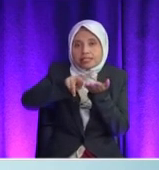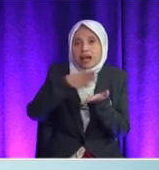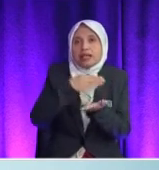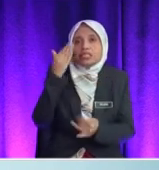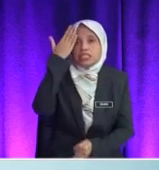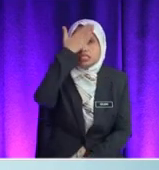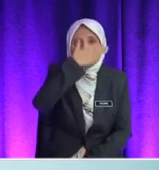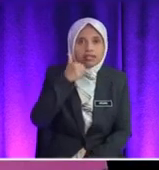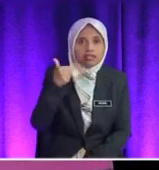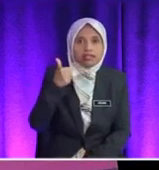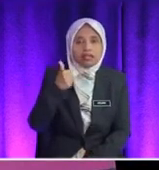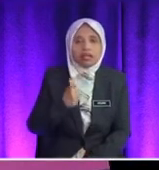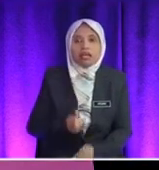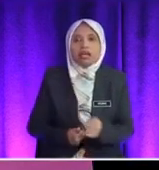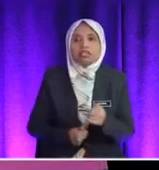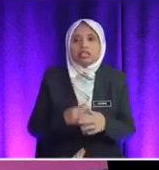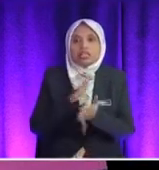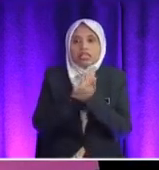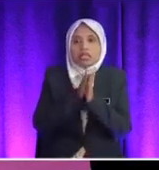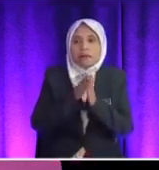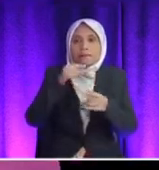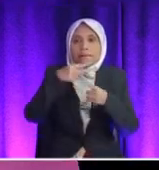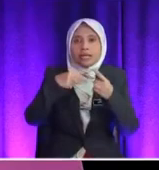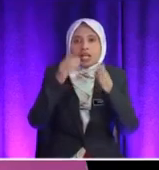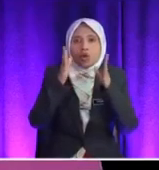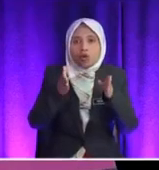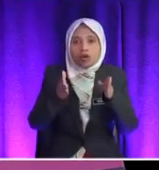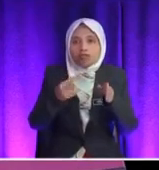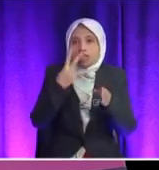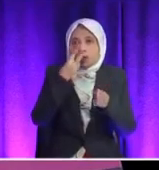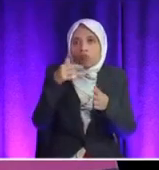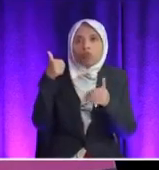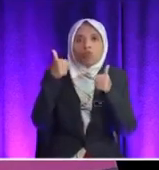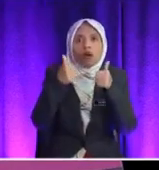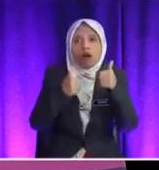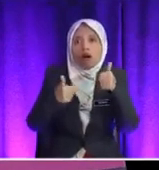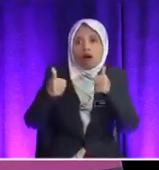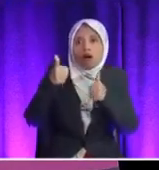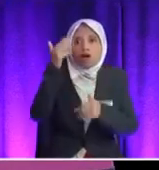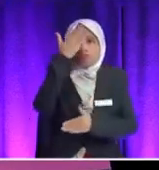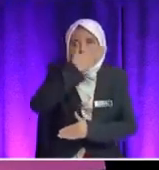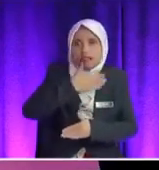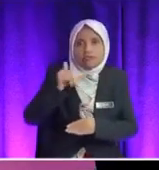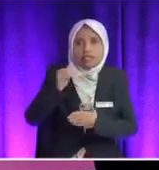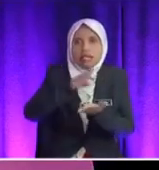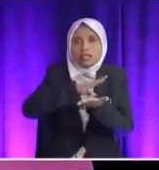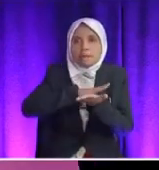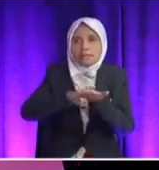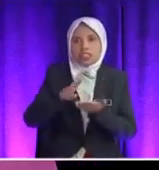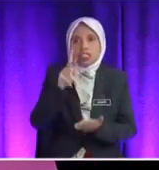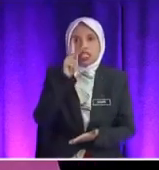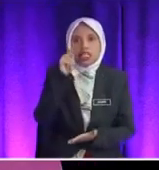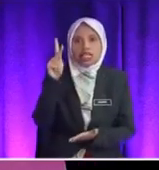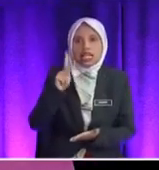lake apa kita punya pelanggan datang tengok wa Bu sih berkilat Ayal jika tidak menguasai betul Hana Pak beginilah